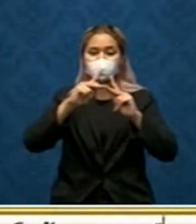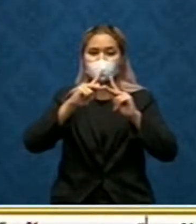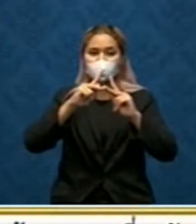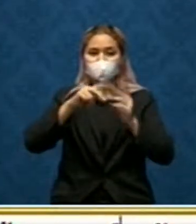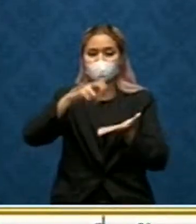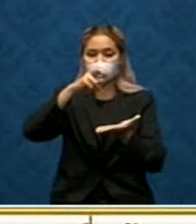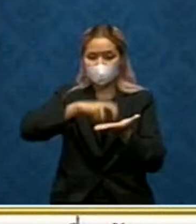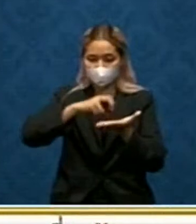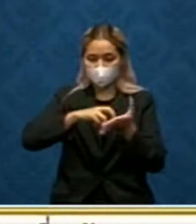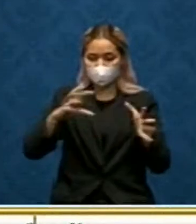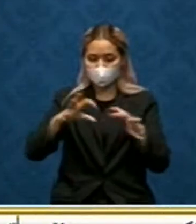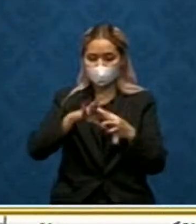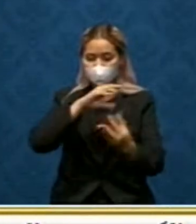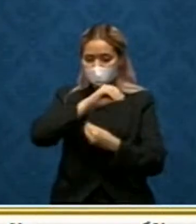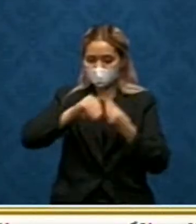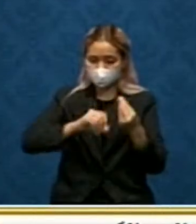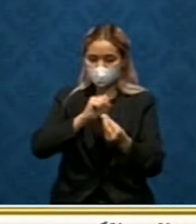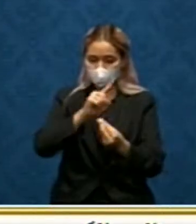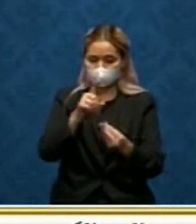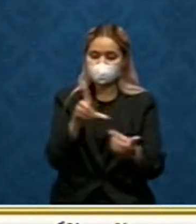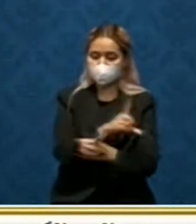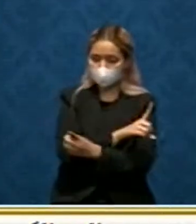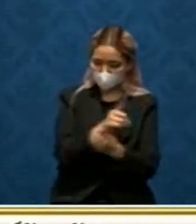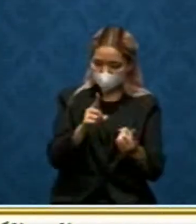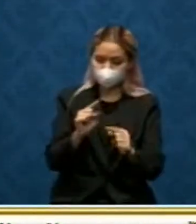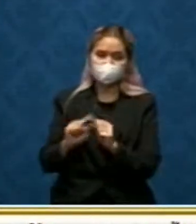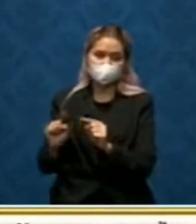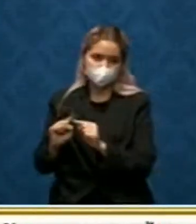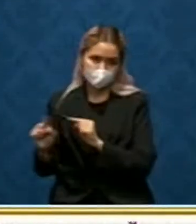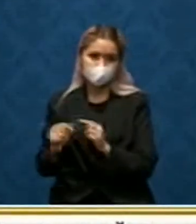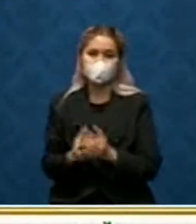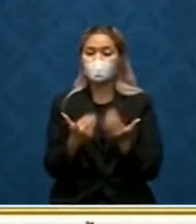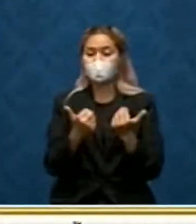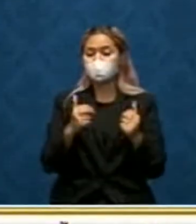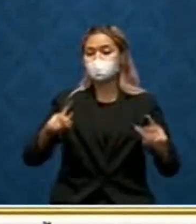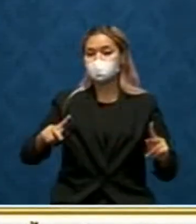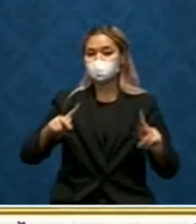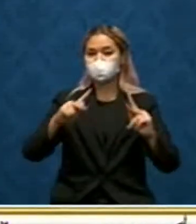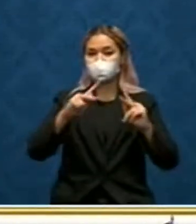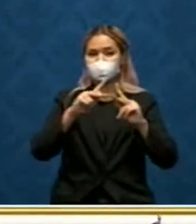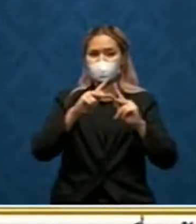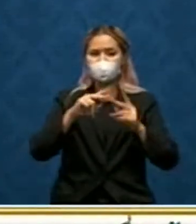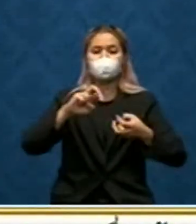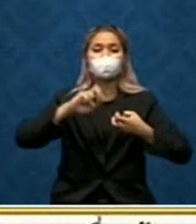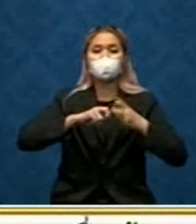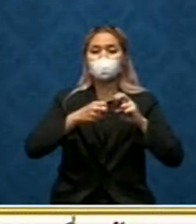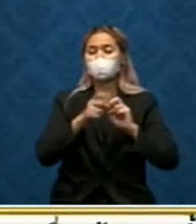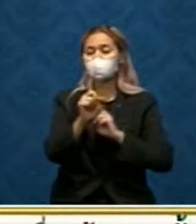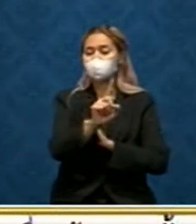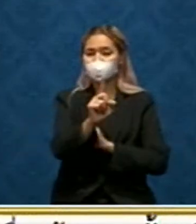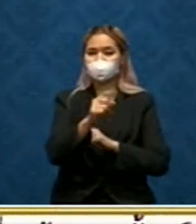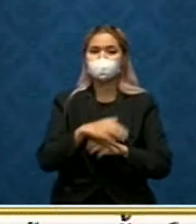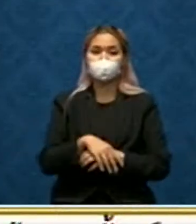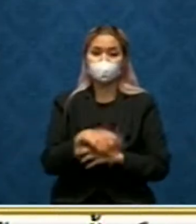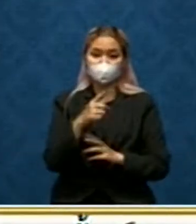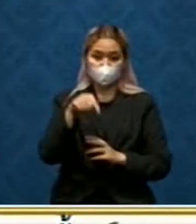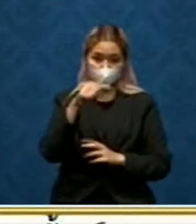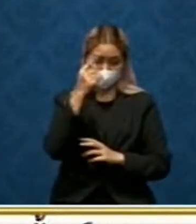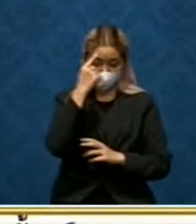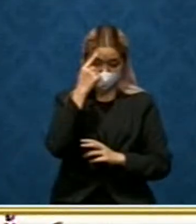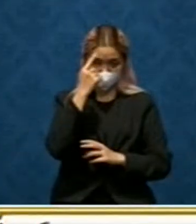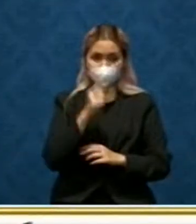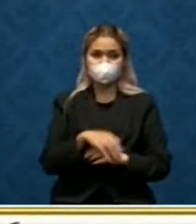สิทธกป KOZาขาจร provincial toระสวงนี้เกิอะไรขึ้นครัทัมรู้ไท่าน